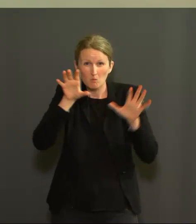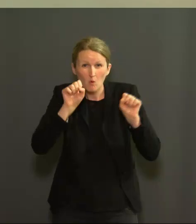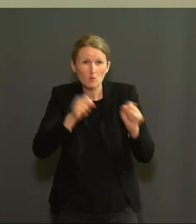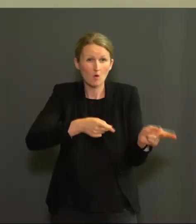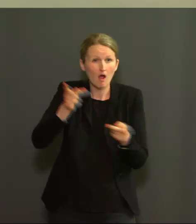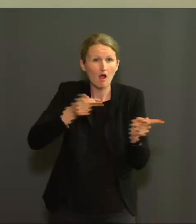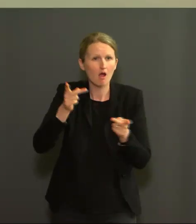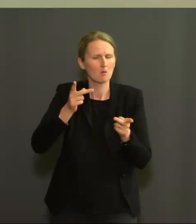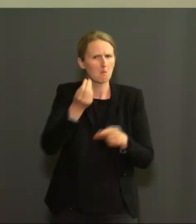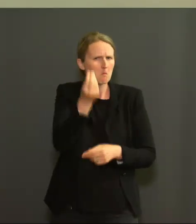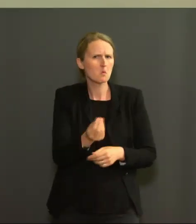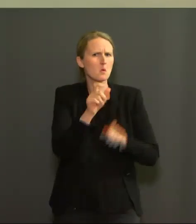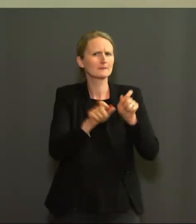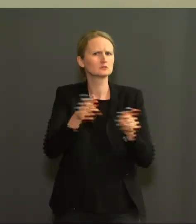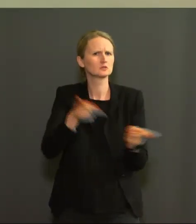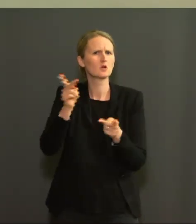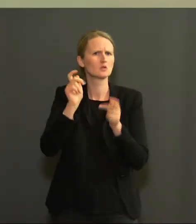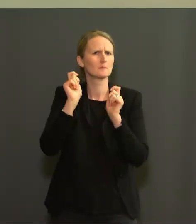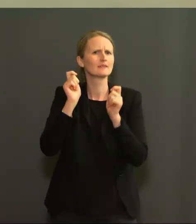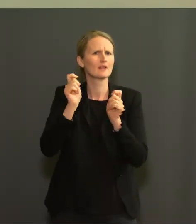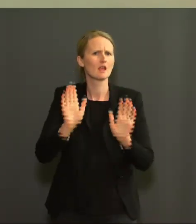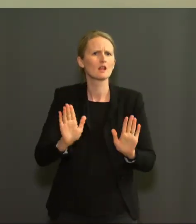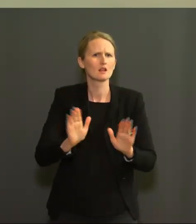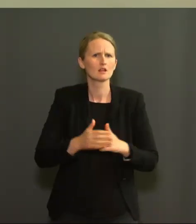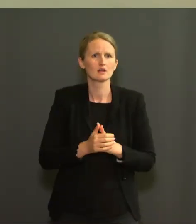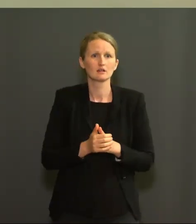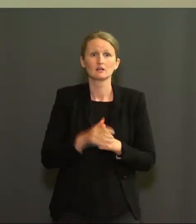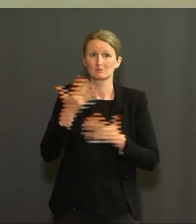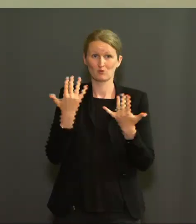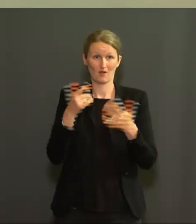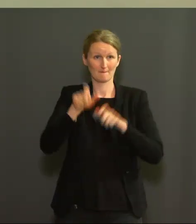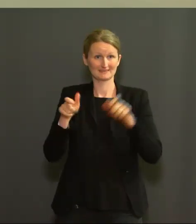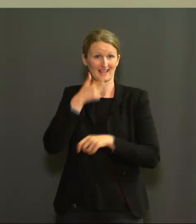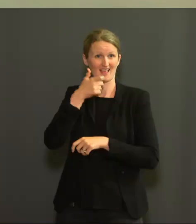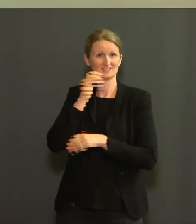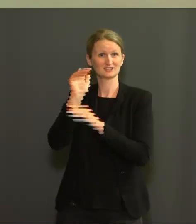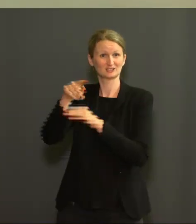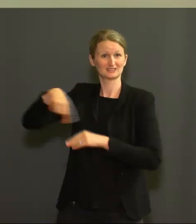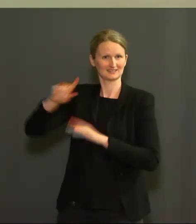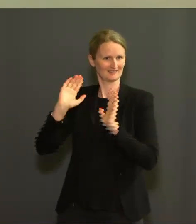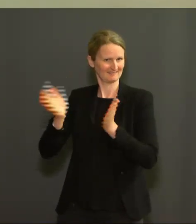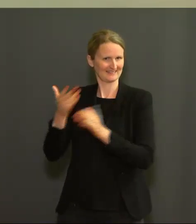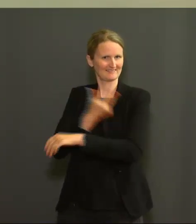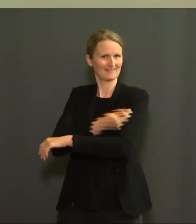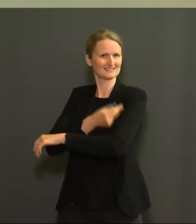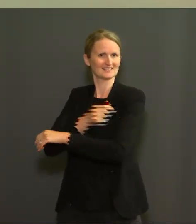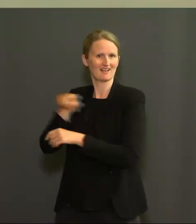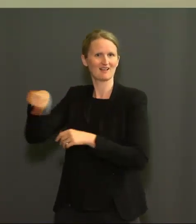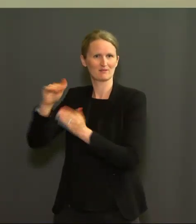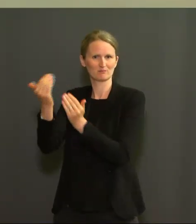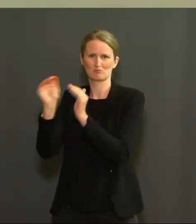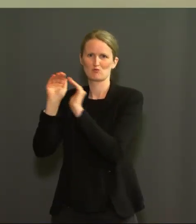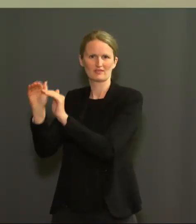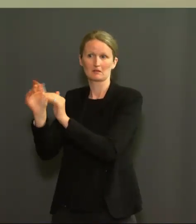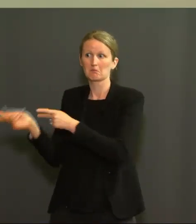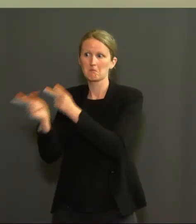des personnes plus âgées. C'est effectivement dans des groupes d'âge plus jeunes que les hospitalisations se passent. Et pour vous donner une idée plus précise, on considère que